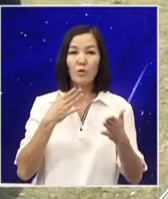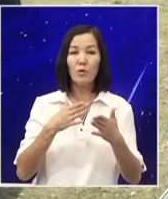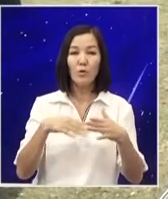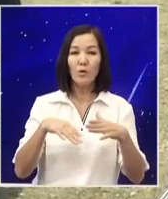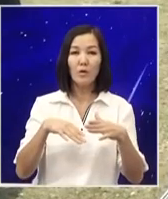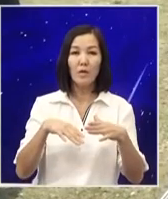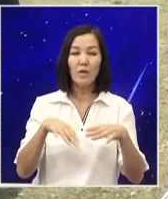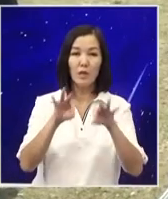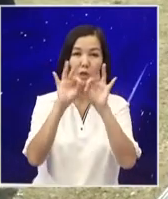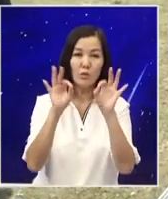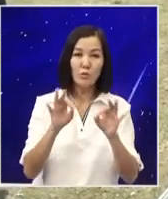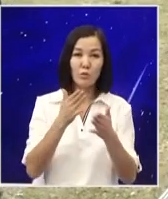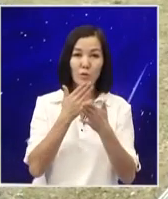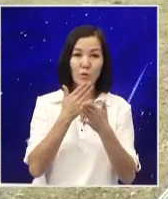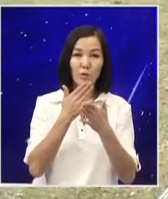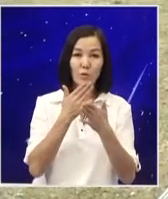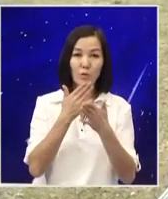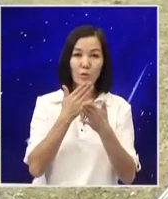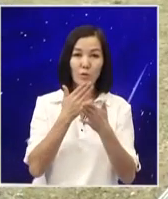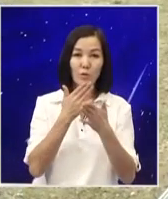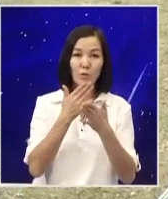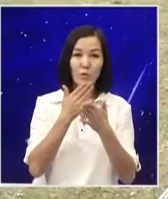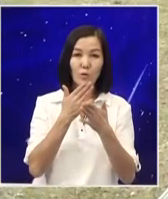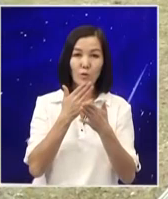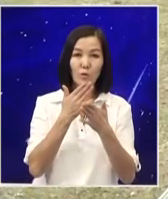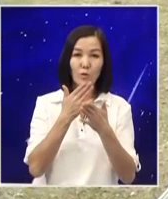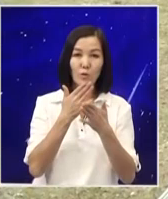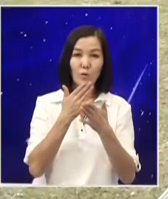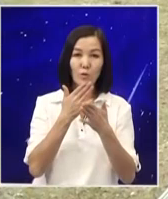Тек келешекте ұлтжанды азаматтар тәрбиелейміз.